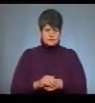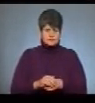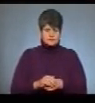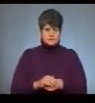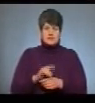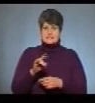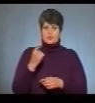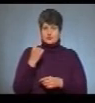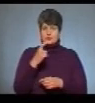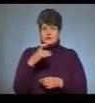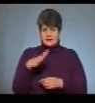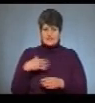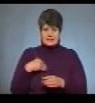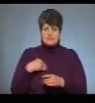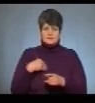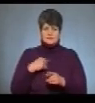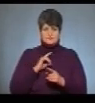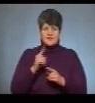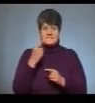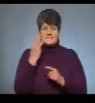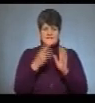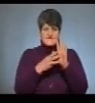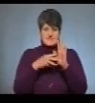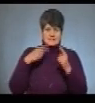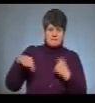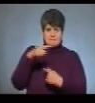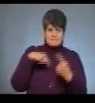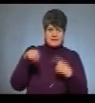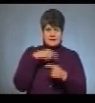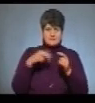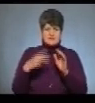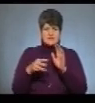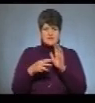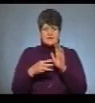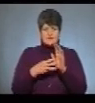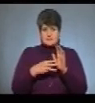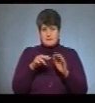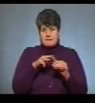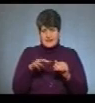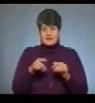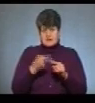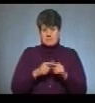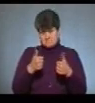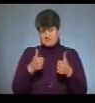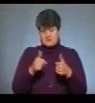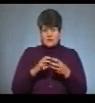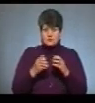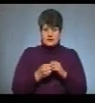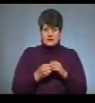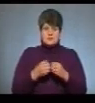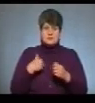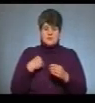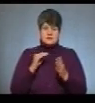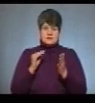За одну хвилину я подолав 8 кіл, 27 метрів, і це хороший результат. Ми шини нові ставили,